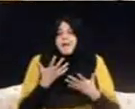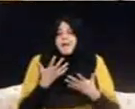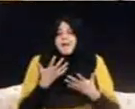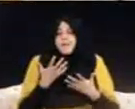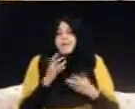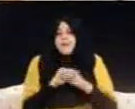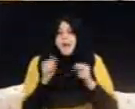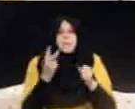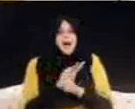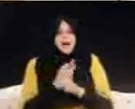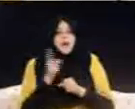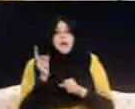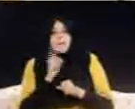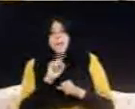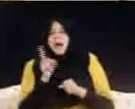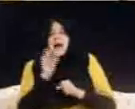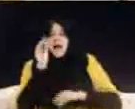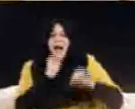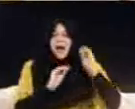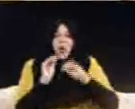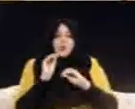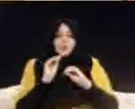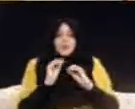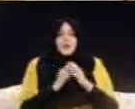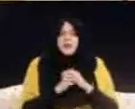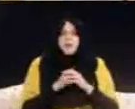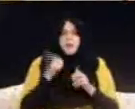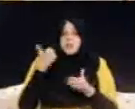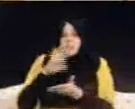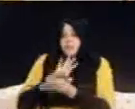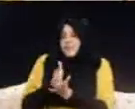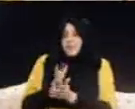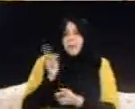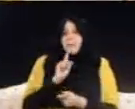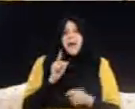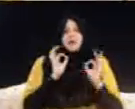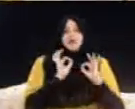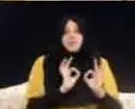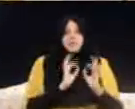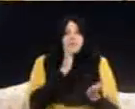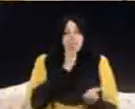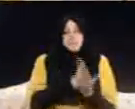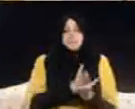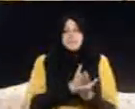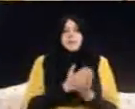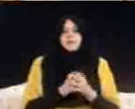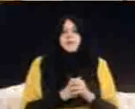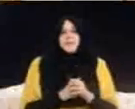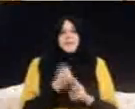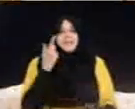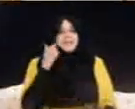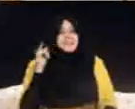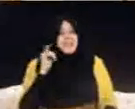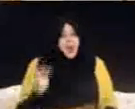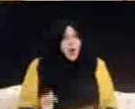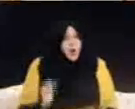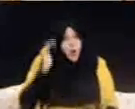يصلحون، يظلمون ولا يعدلون. فإذا كان هؤلاء الكبار